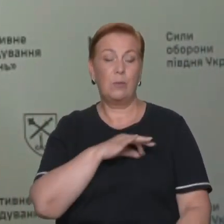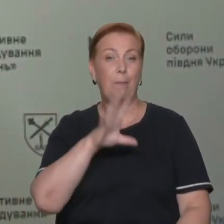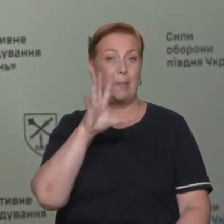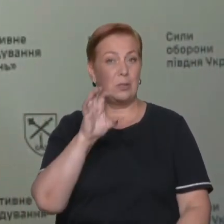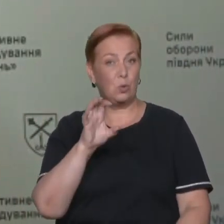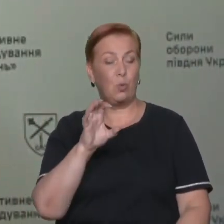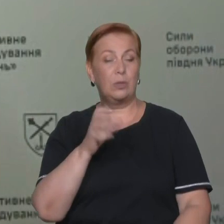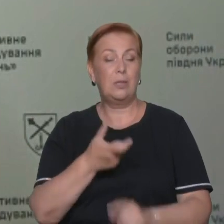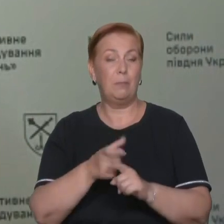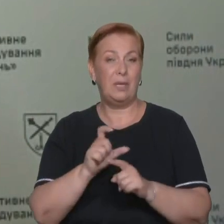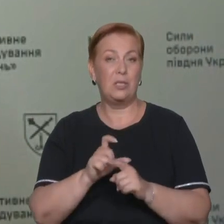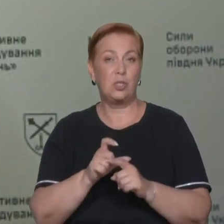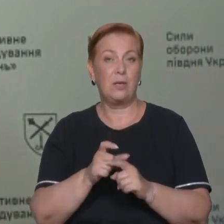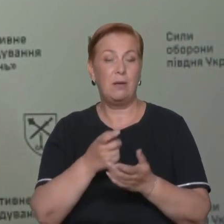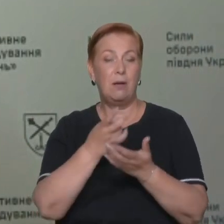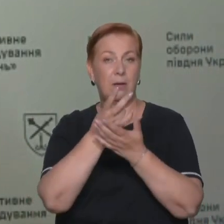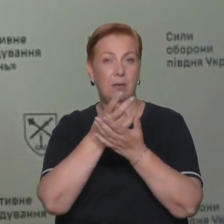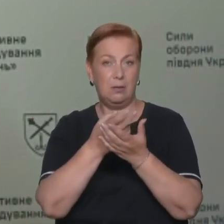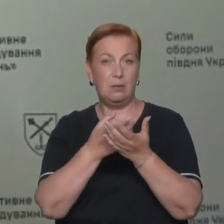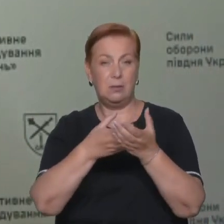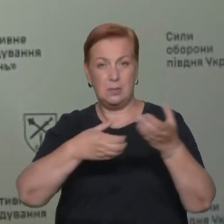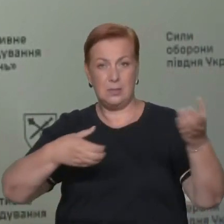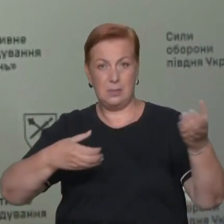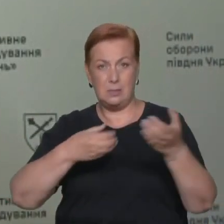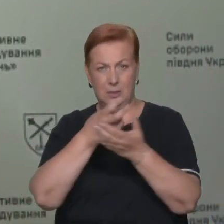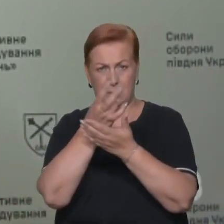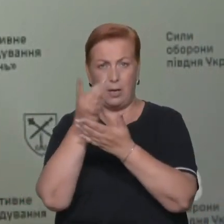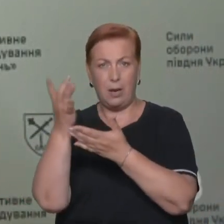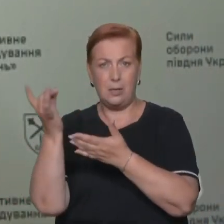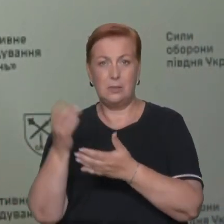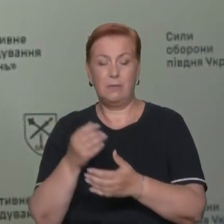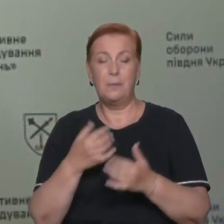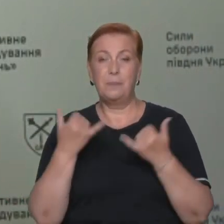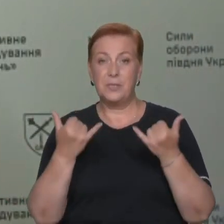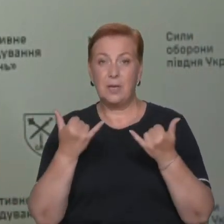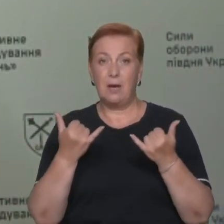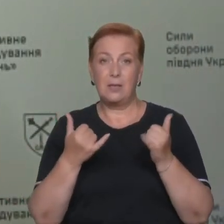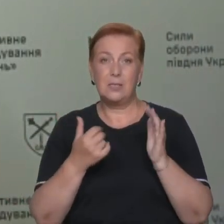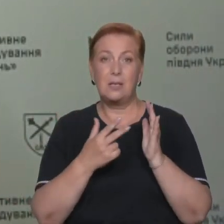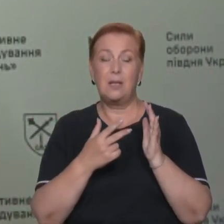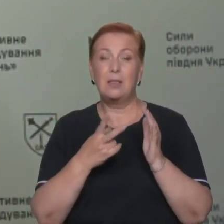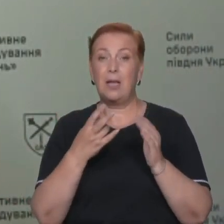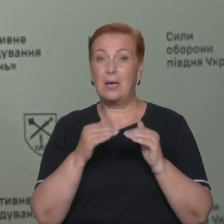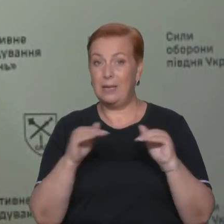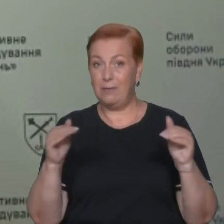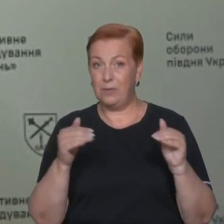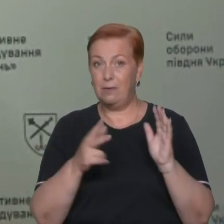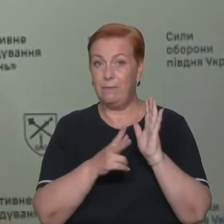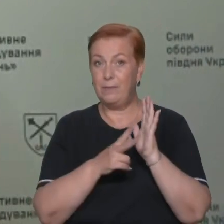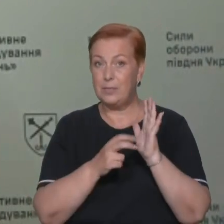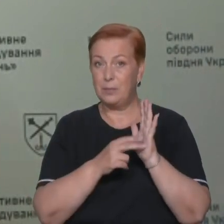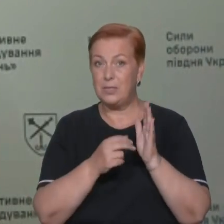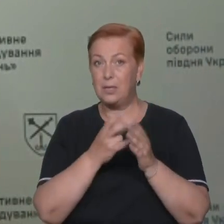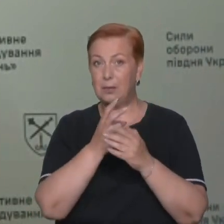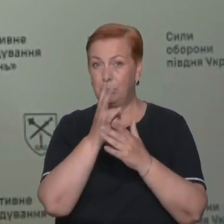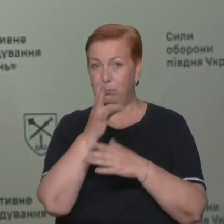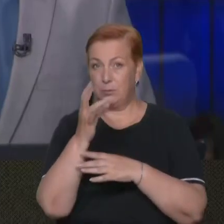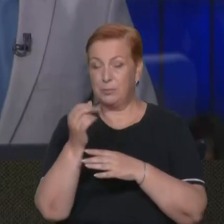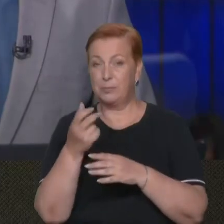500 і більше снарядів. Зараз на рівні 80 обстрілів вони використовують 300 снарядів, до